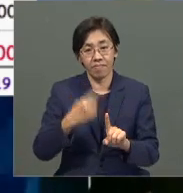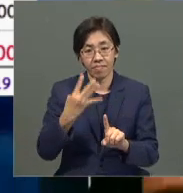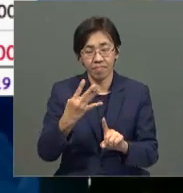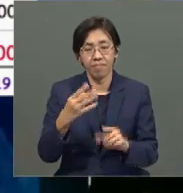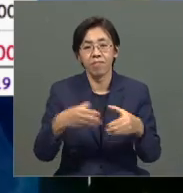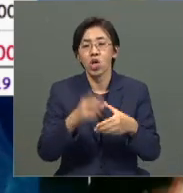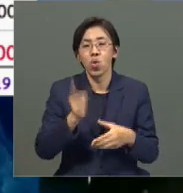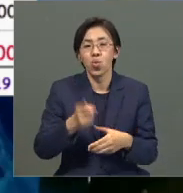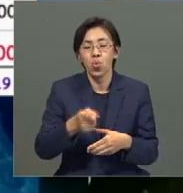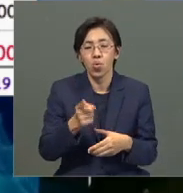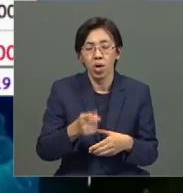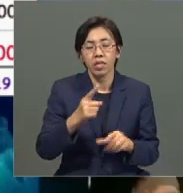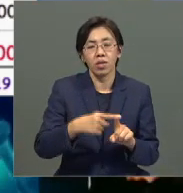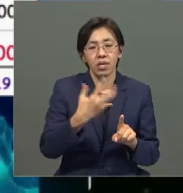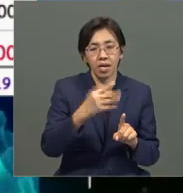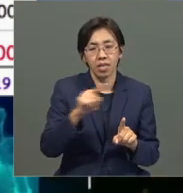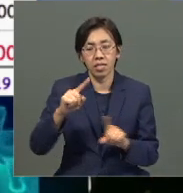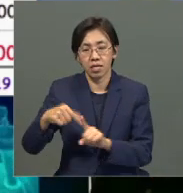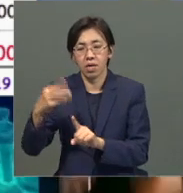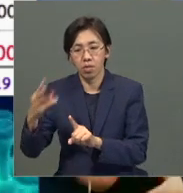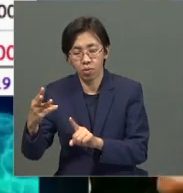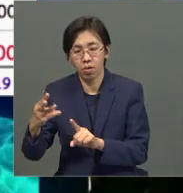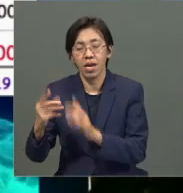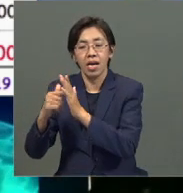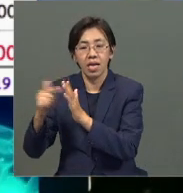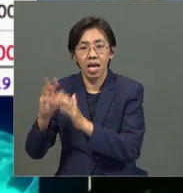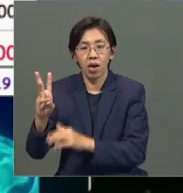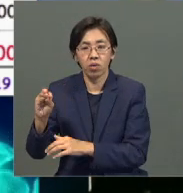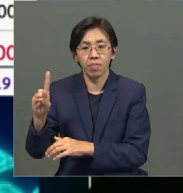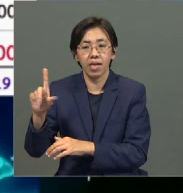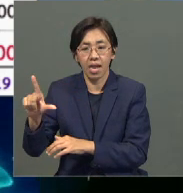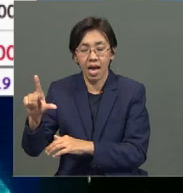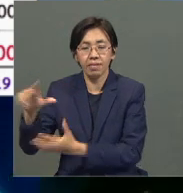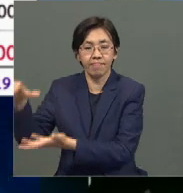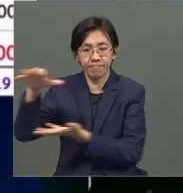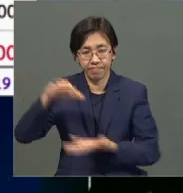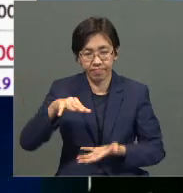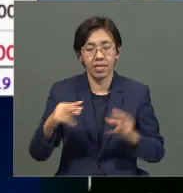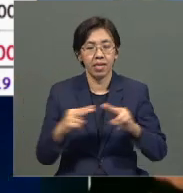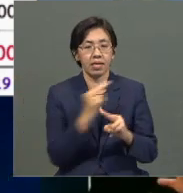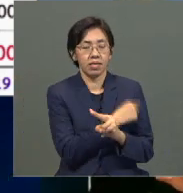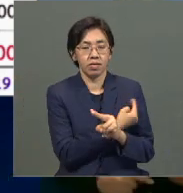เดิมเดือนพฤษภาคมถึงมิถุนายนจะมีวัคซีนอีก61ล้านโดสตอนนี้กระทรวงสาธ